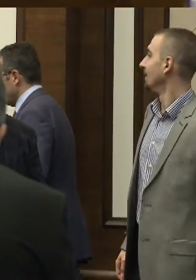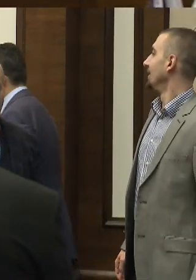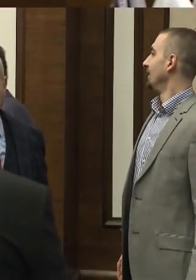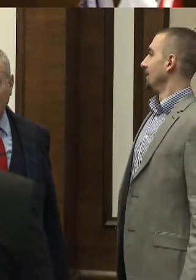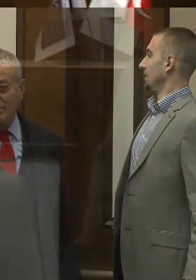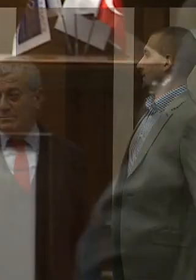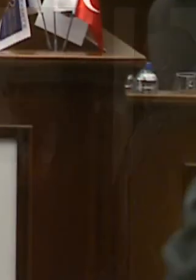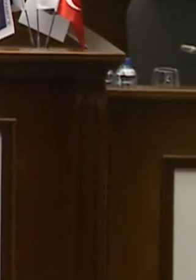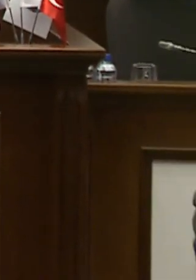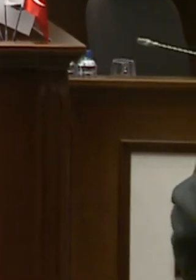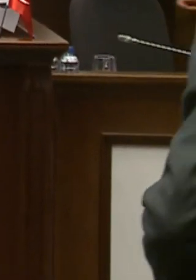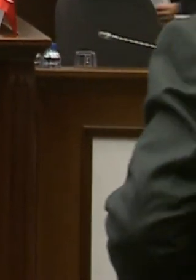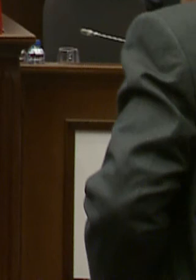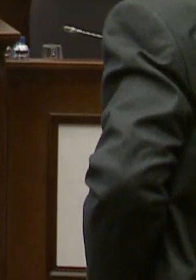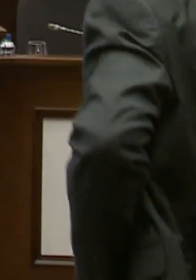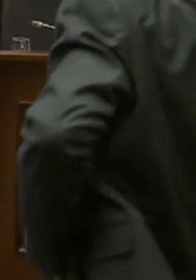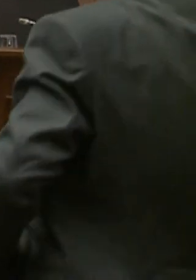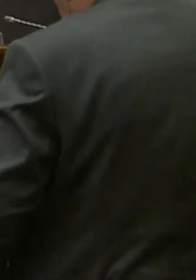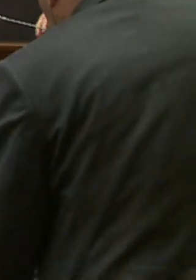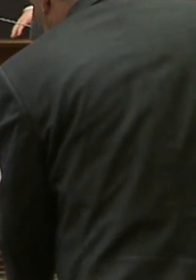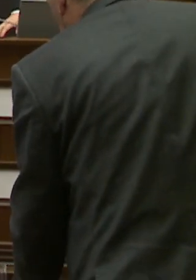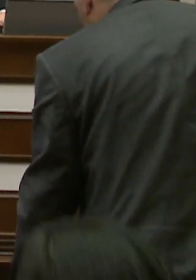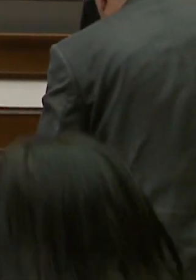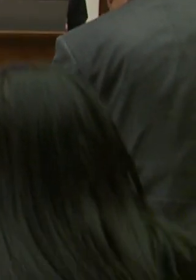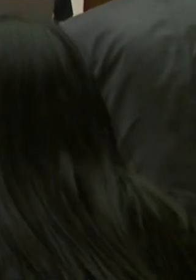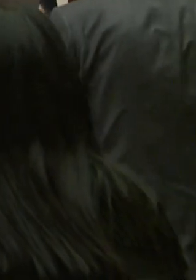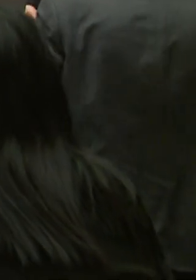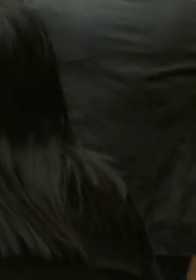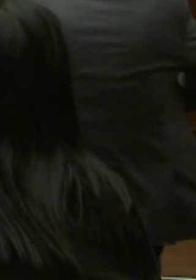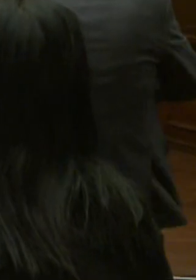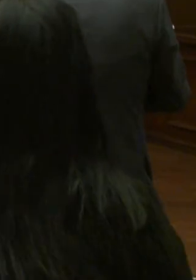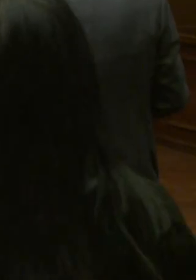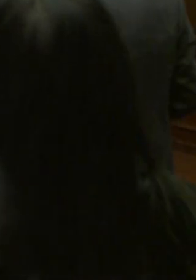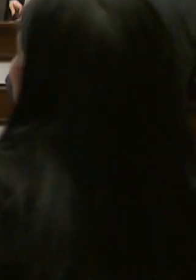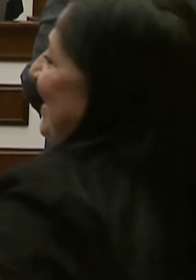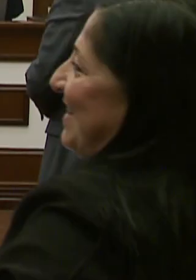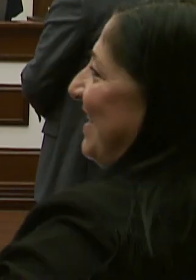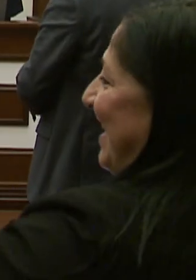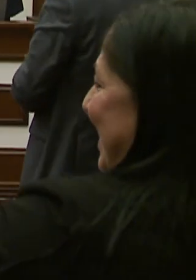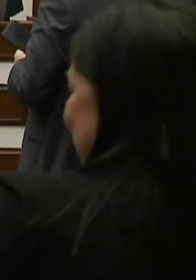Yemek salonu.